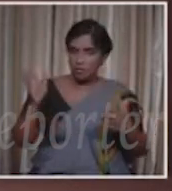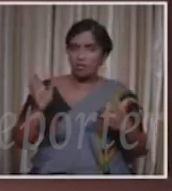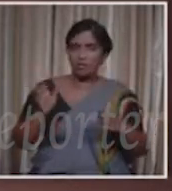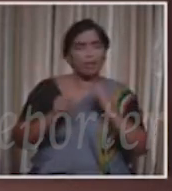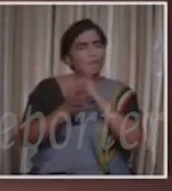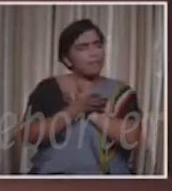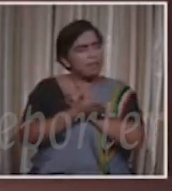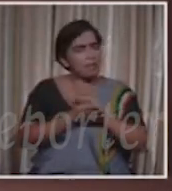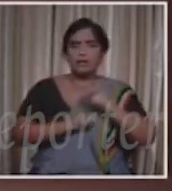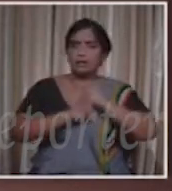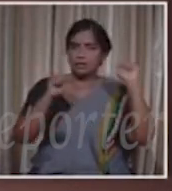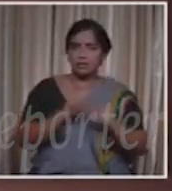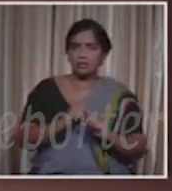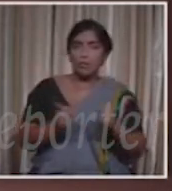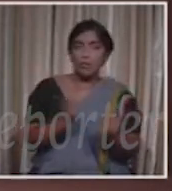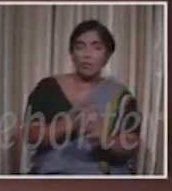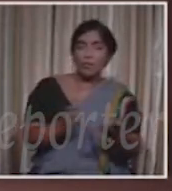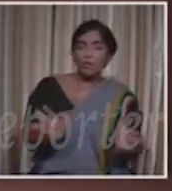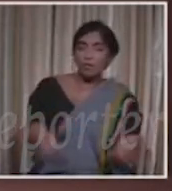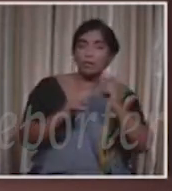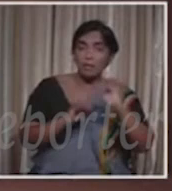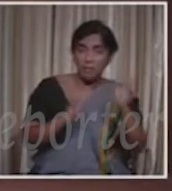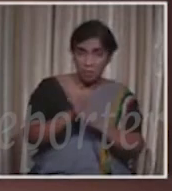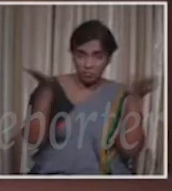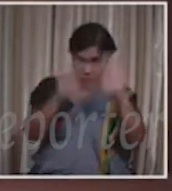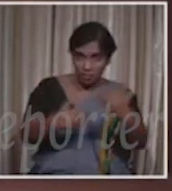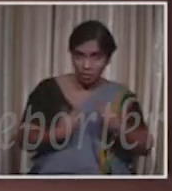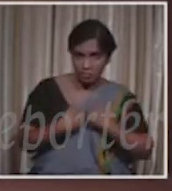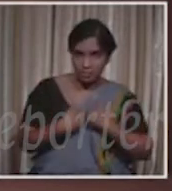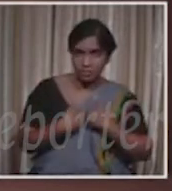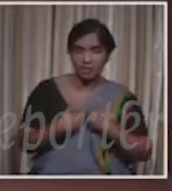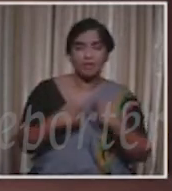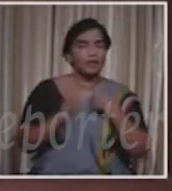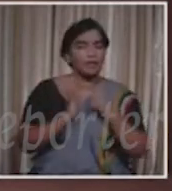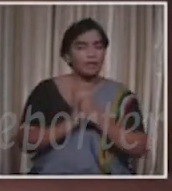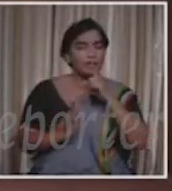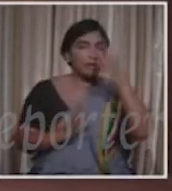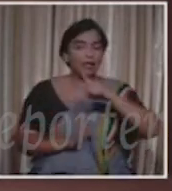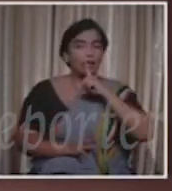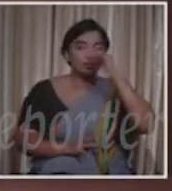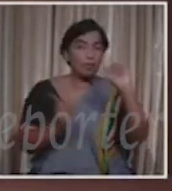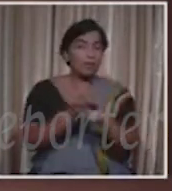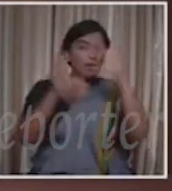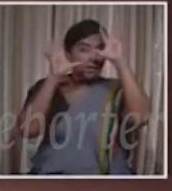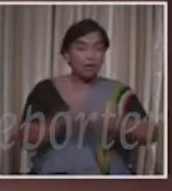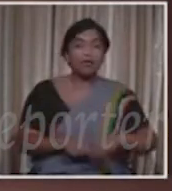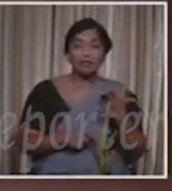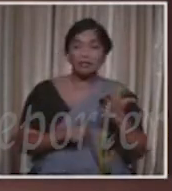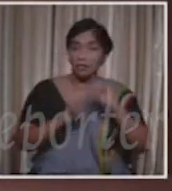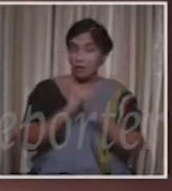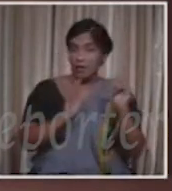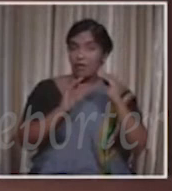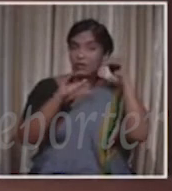කරු කතානායකතුමනි ගරු නියෝජක තනායක මර කණ්ඩායම මර්ලිය ගමන්ත්‍රීට ගෙනල්ලා හරිද මයිංගන හන්දියේ යාචකේ කැටේට